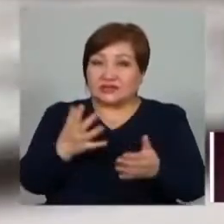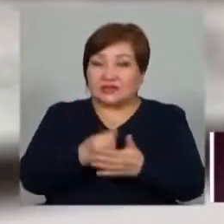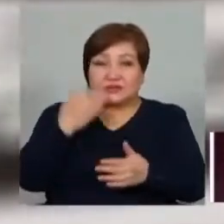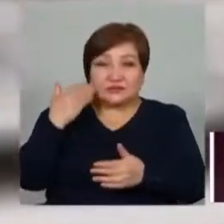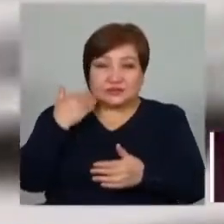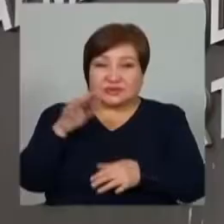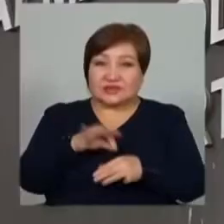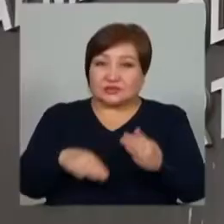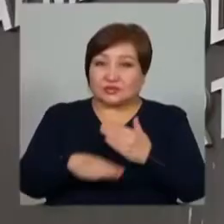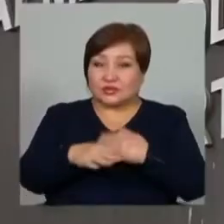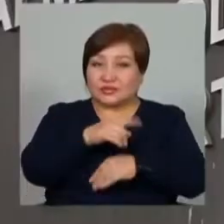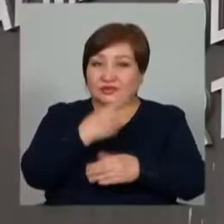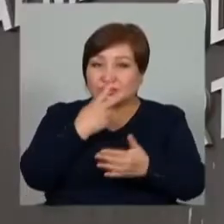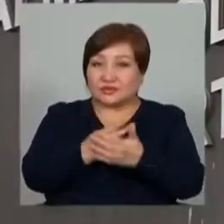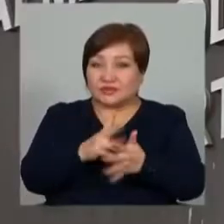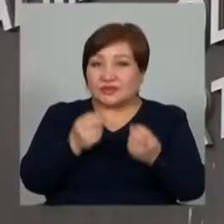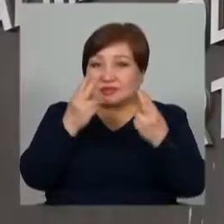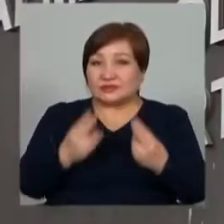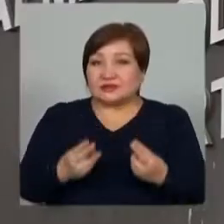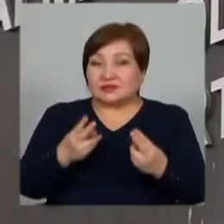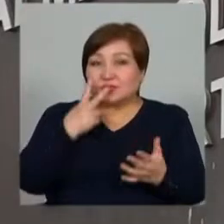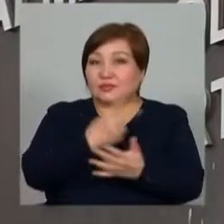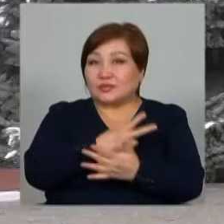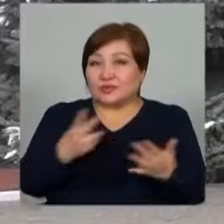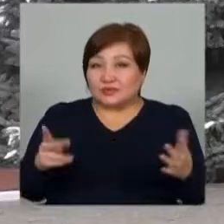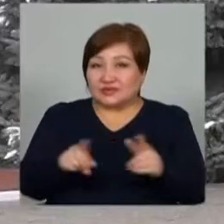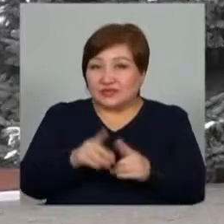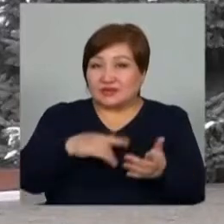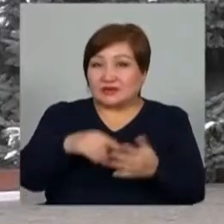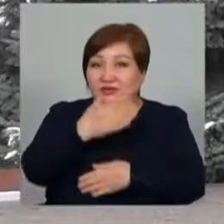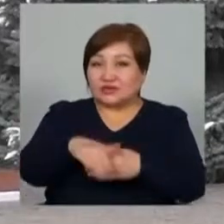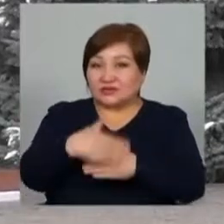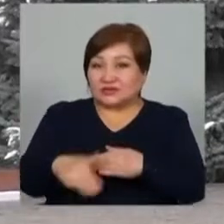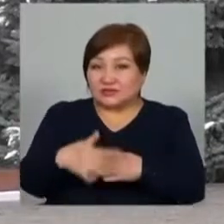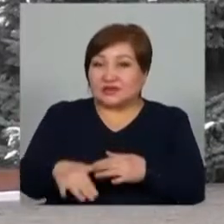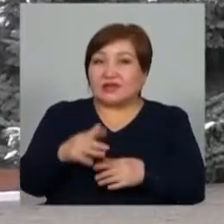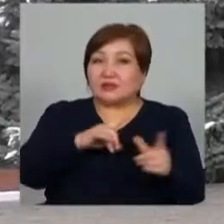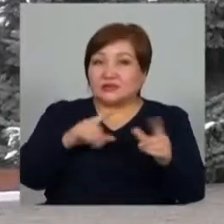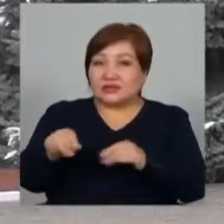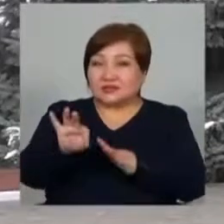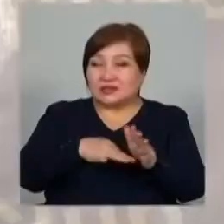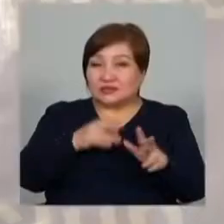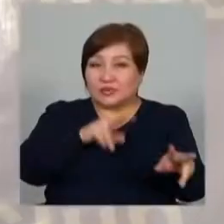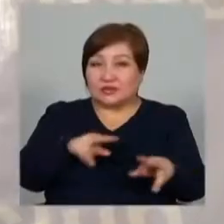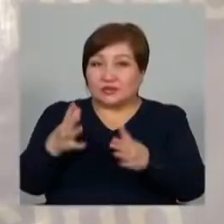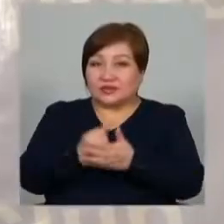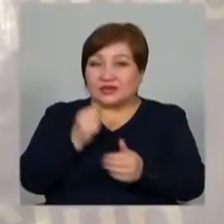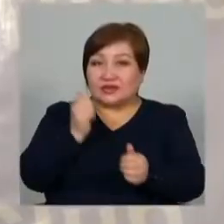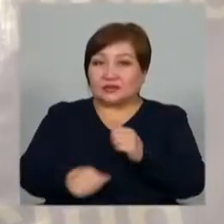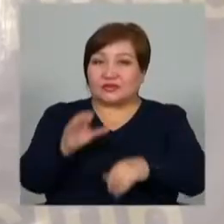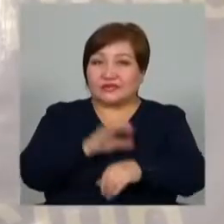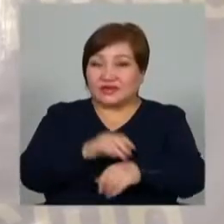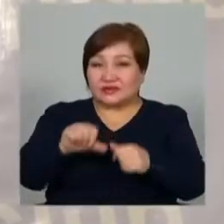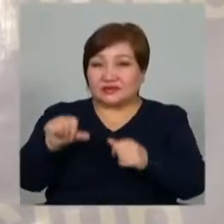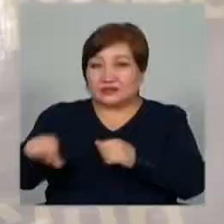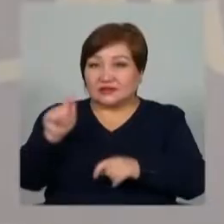Полиция департаменті мамандарының хабарлауынша, қала көшелеріндегі қозғалыс дер кезінде бақылауға алынды. Тіркелген әрбір факт жіті тексеріліп, қажетті